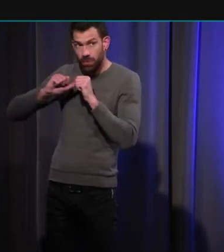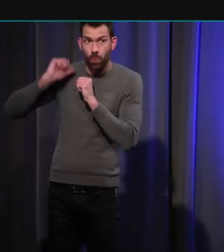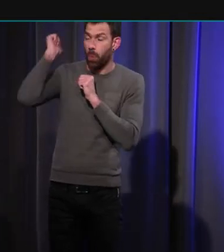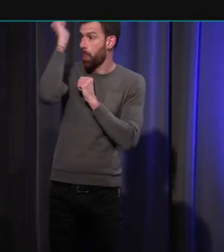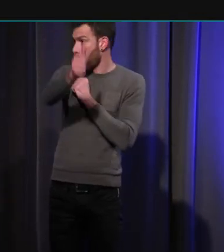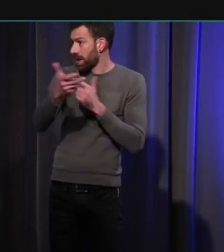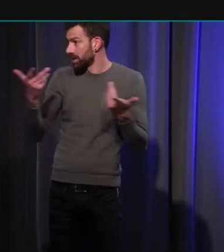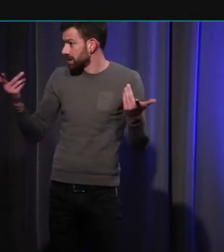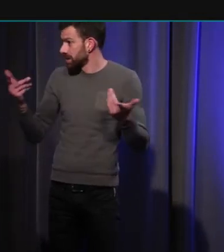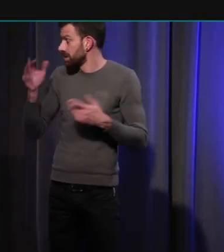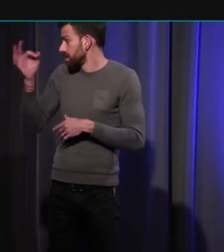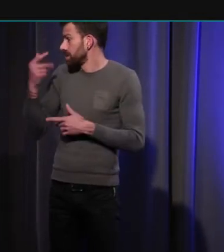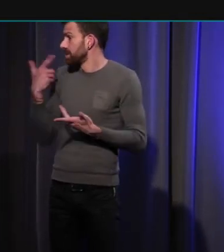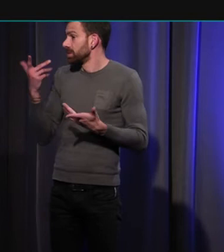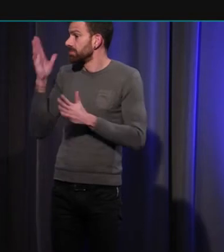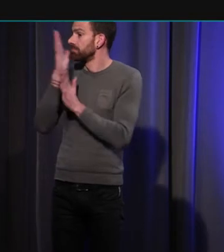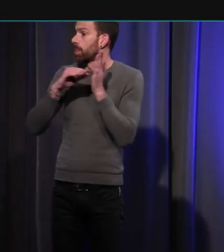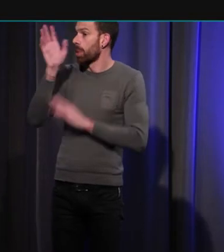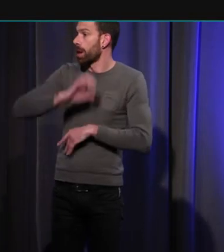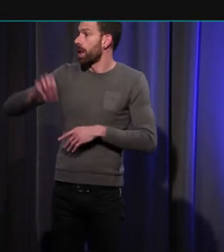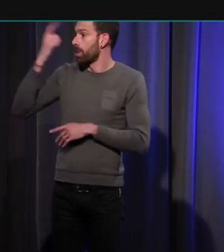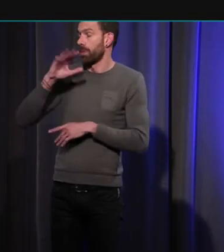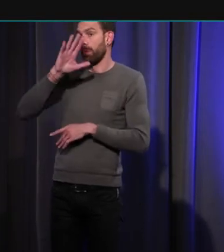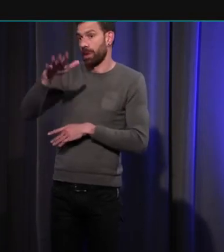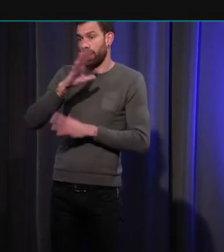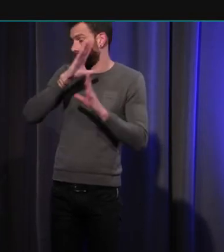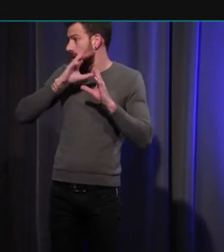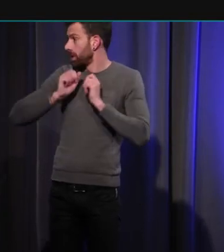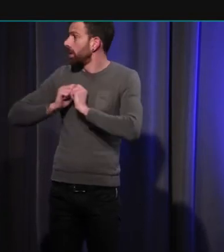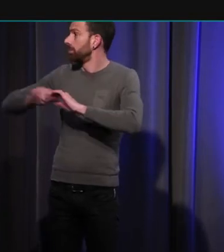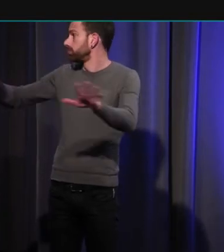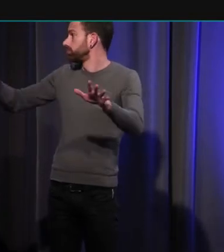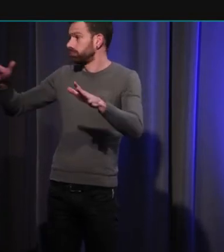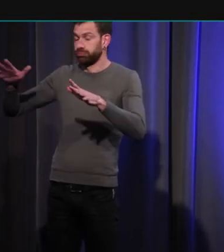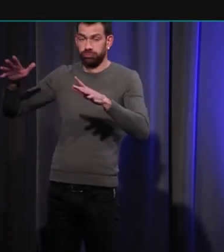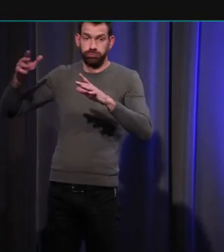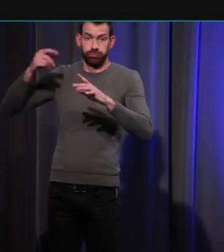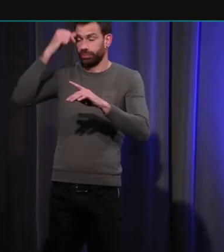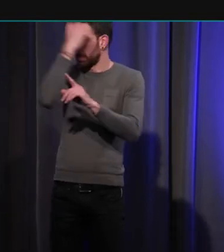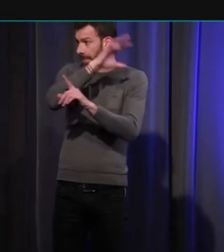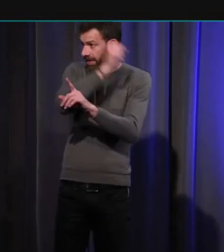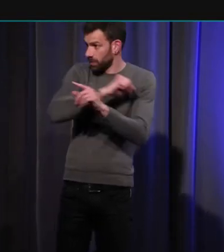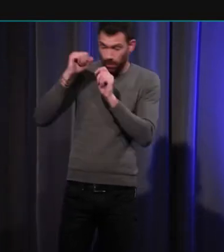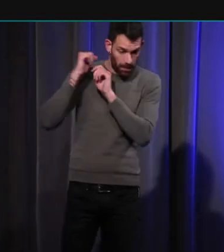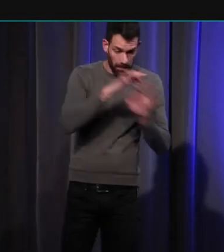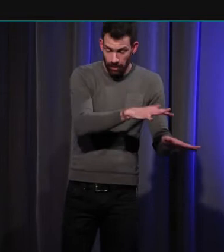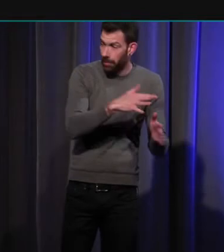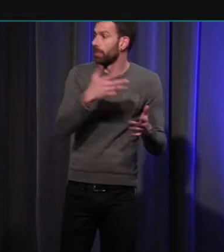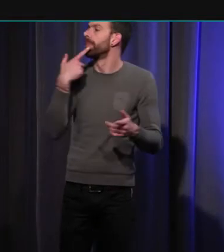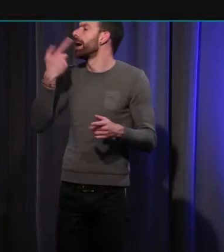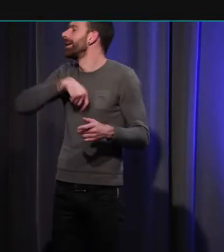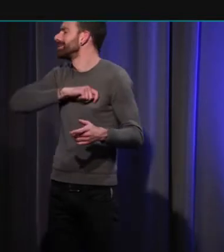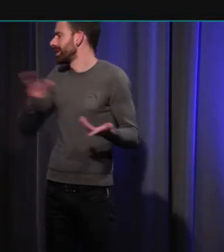notre nos modèles européens ont été exportées ensuite par la force par la violence à l'amérique latine bas les espagnols je